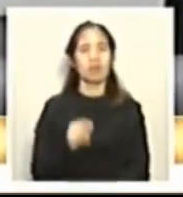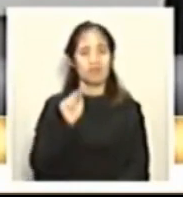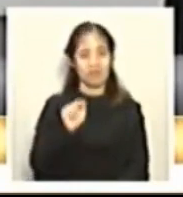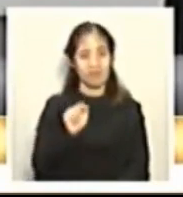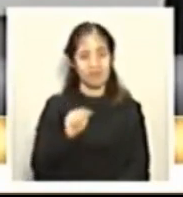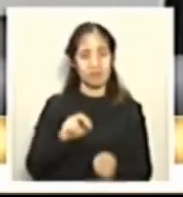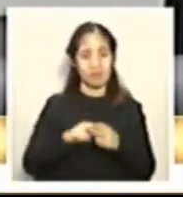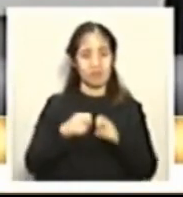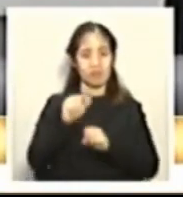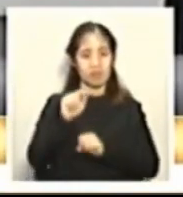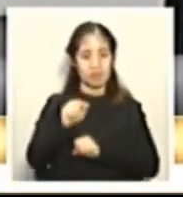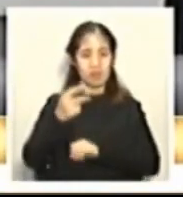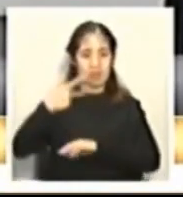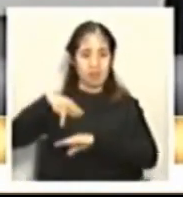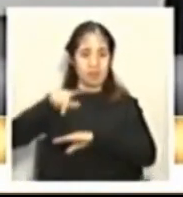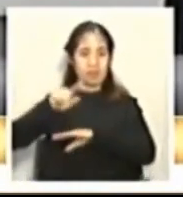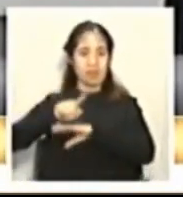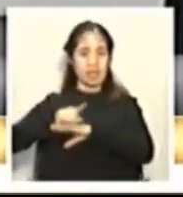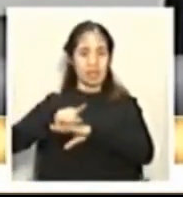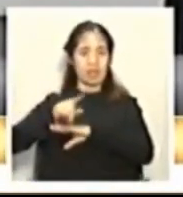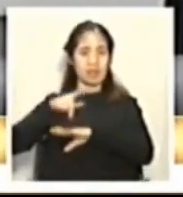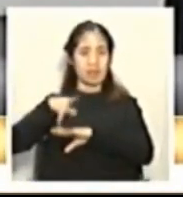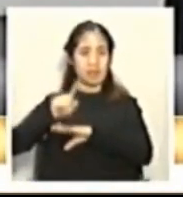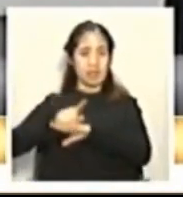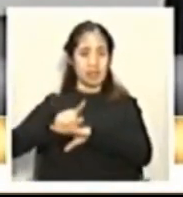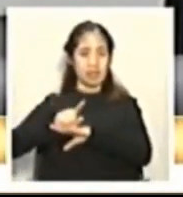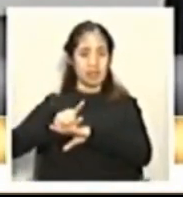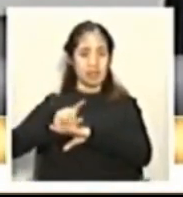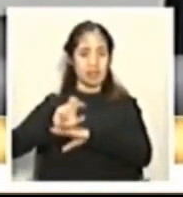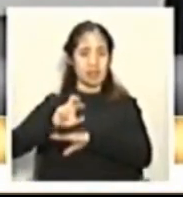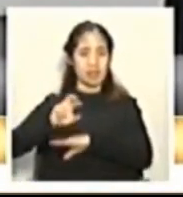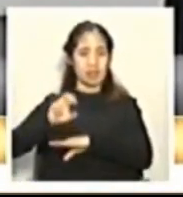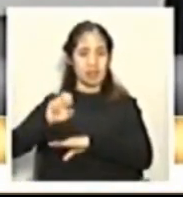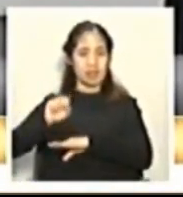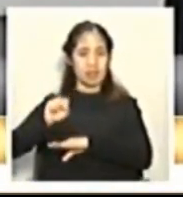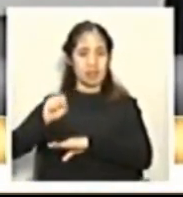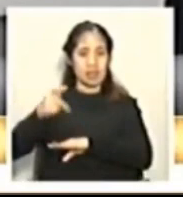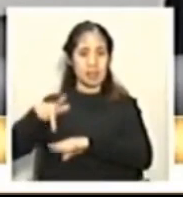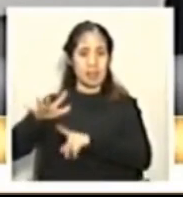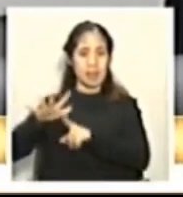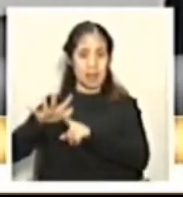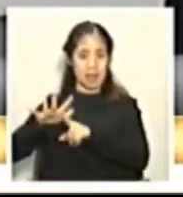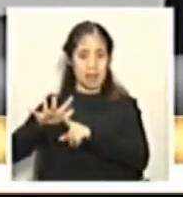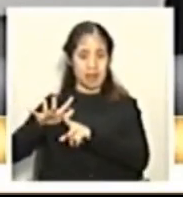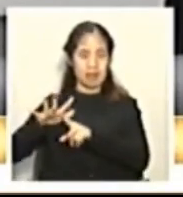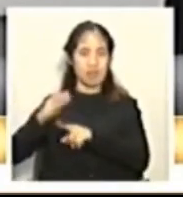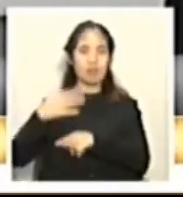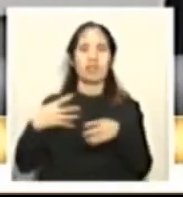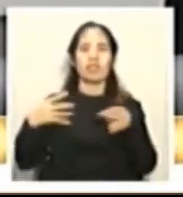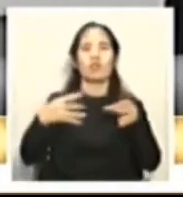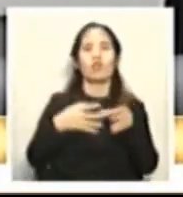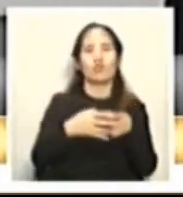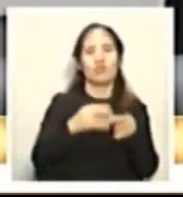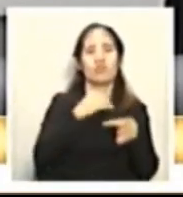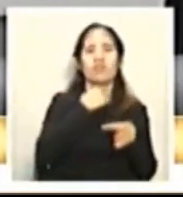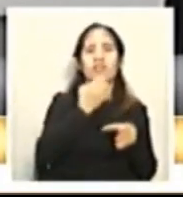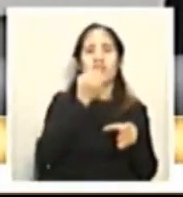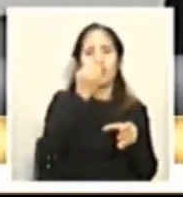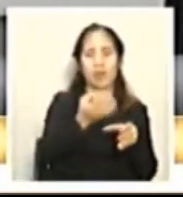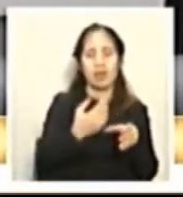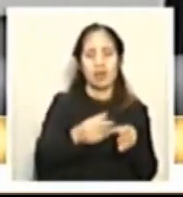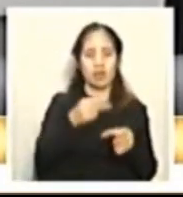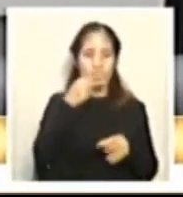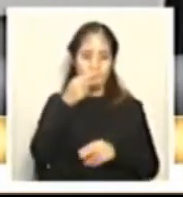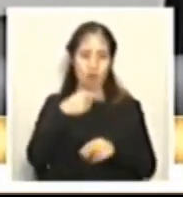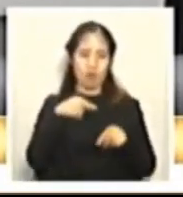นประธานสภาซึ่งแน่นอนที่สุดครับประธานสภาผู้แทนราษฎรก็มาจากเสียงข้างมากก็ต้องมองว่าเป็นฝ่ายเ